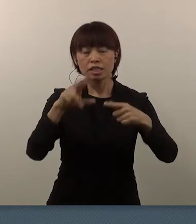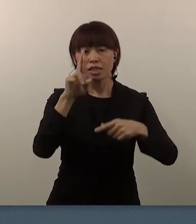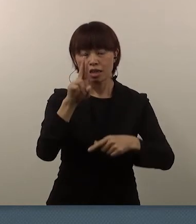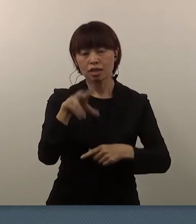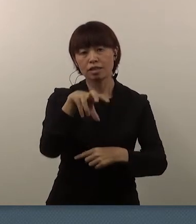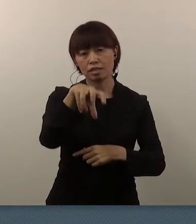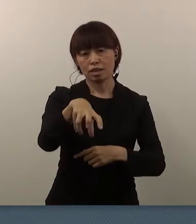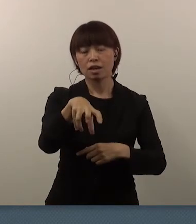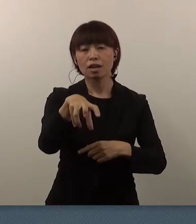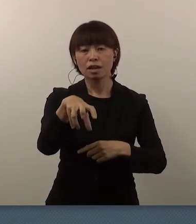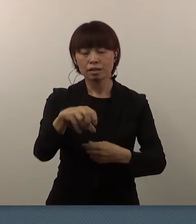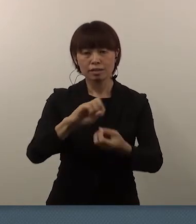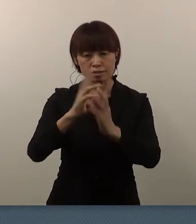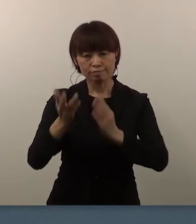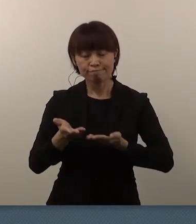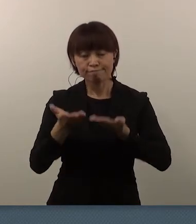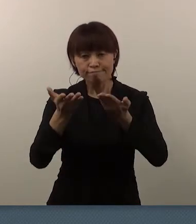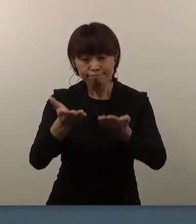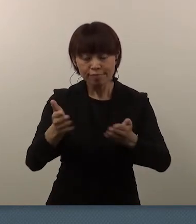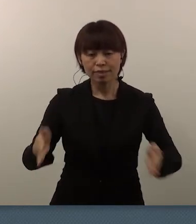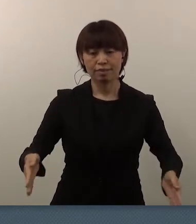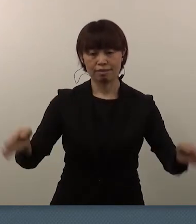します。